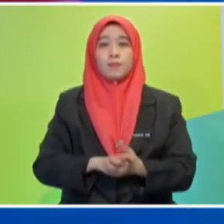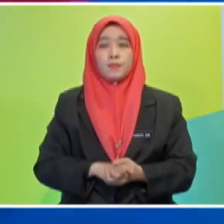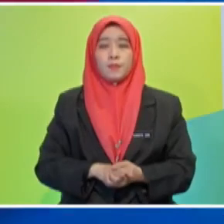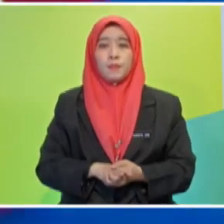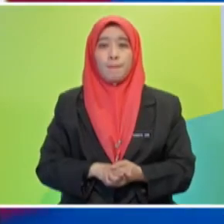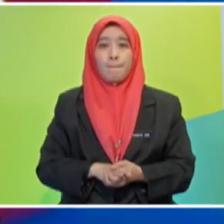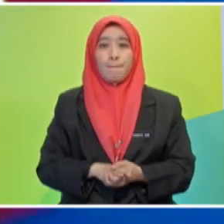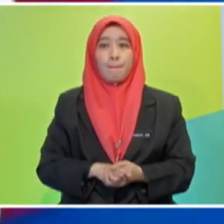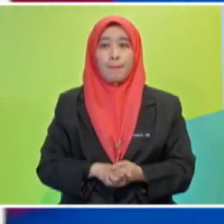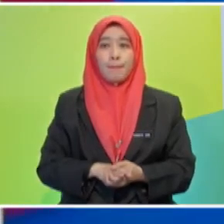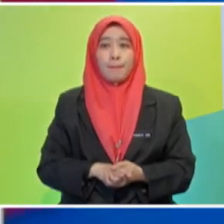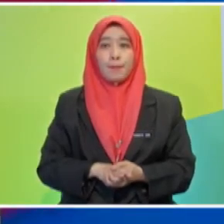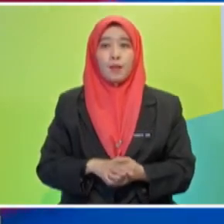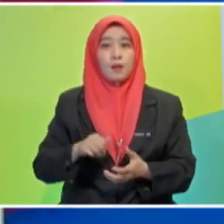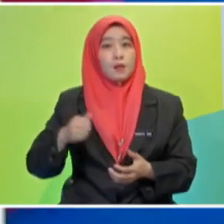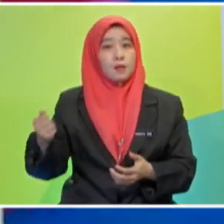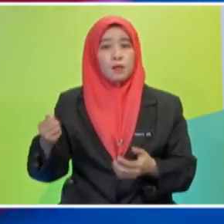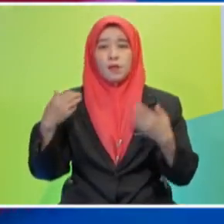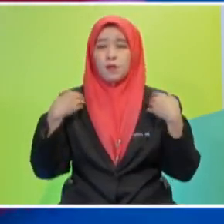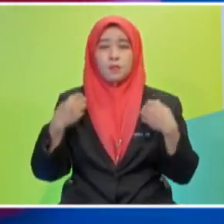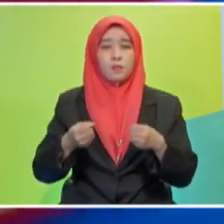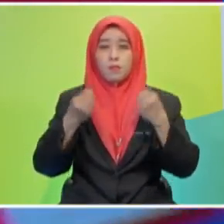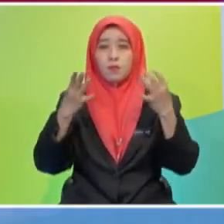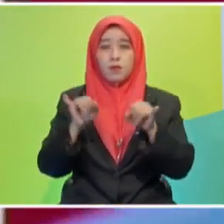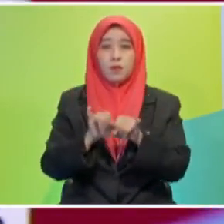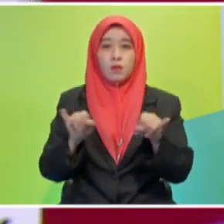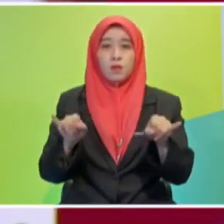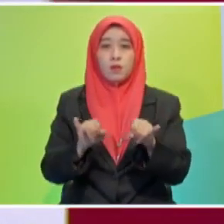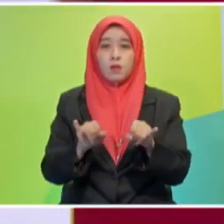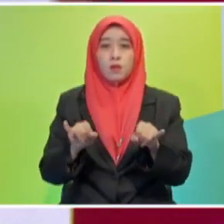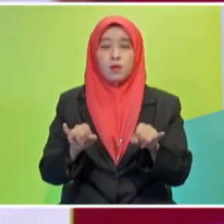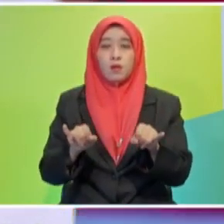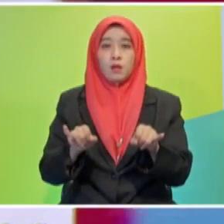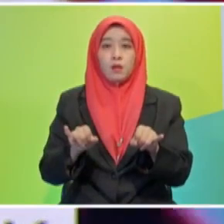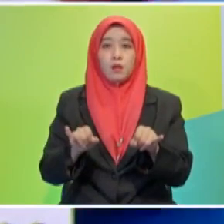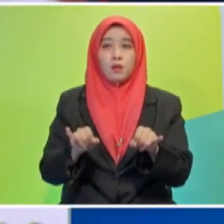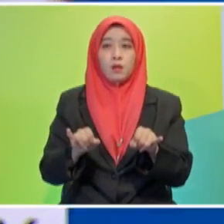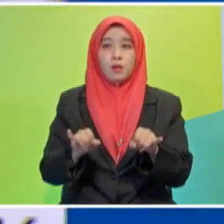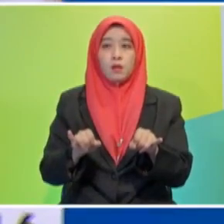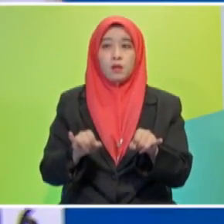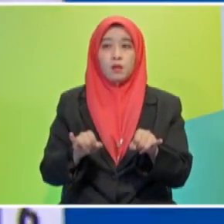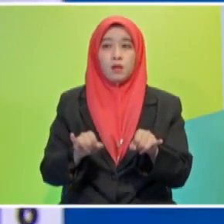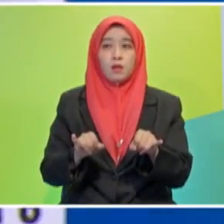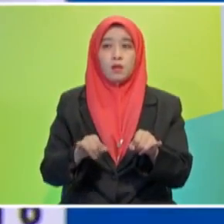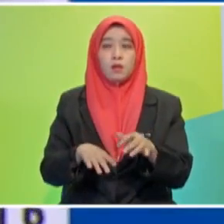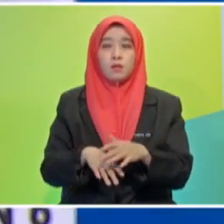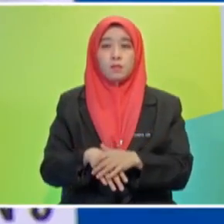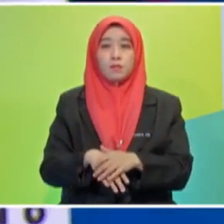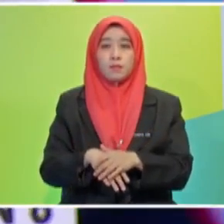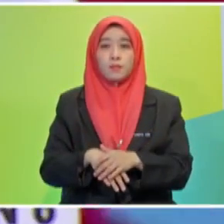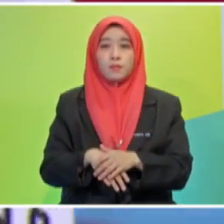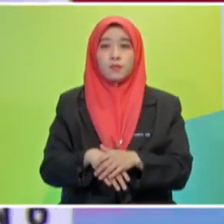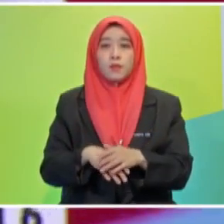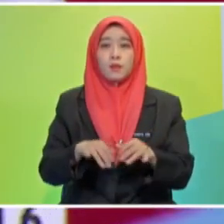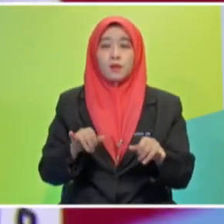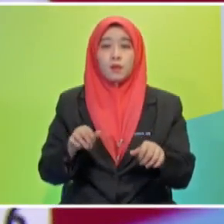cikgu terang tadi, sensor dia ada banyak jenis lah. Tak semestinya sensor keseimbangan drum, tidak. Sensor